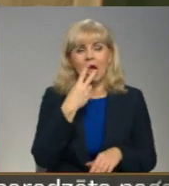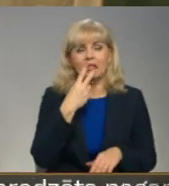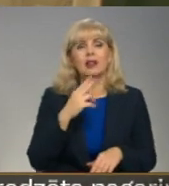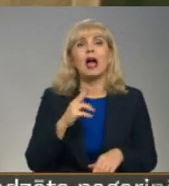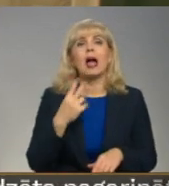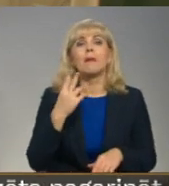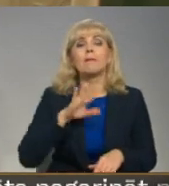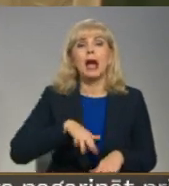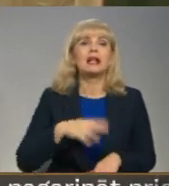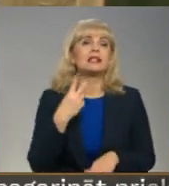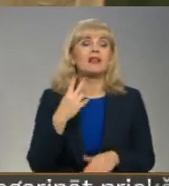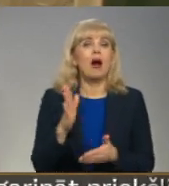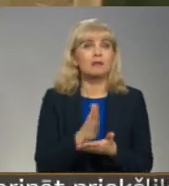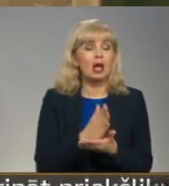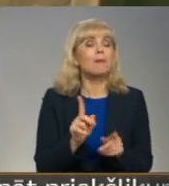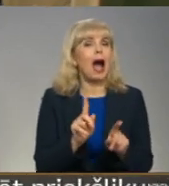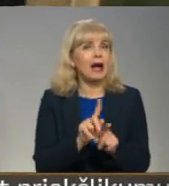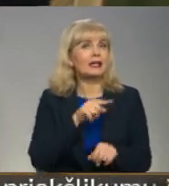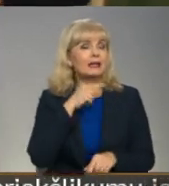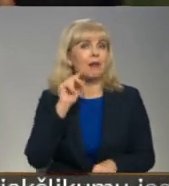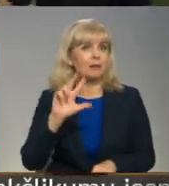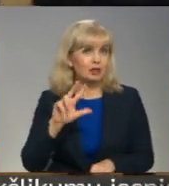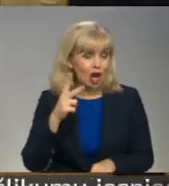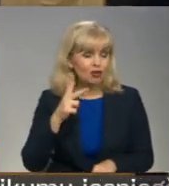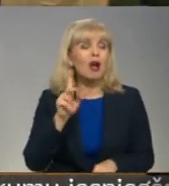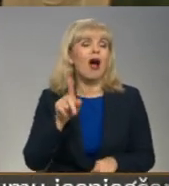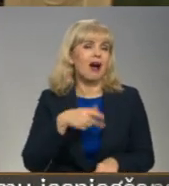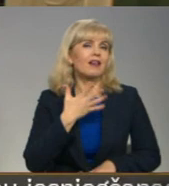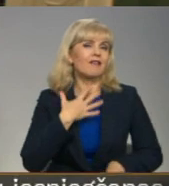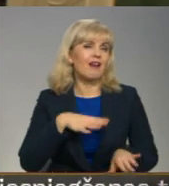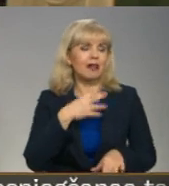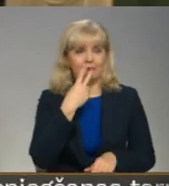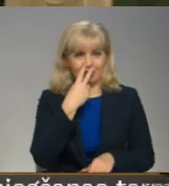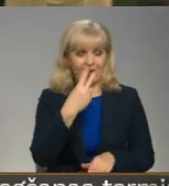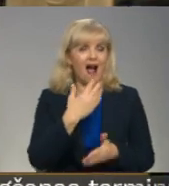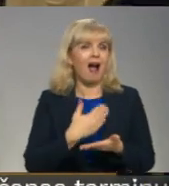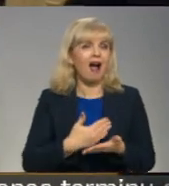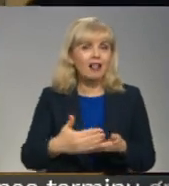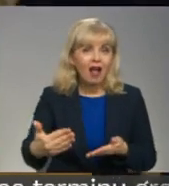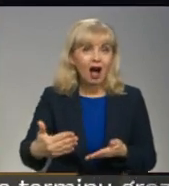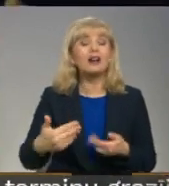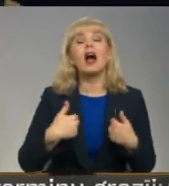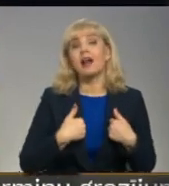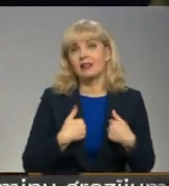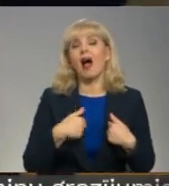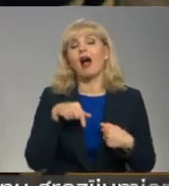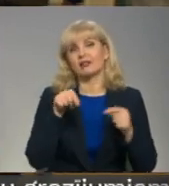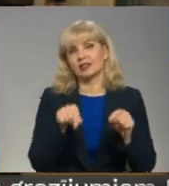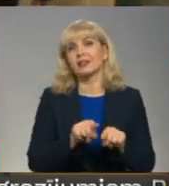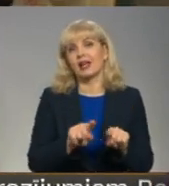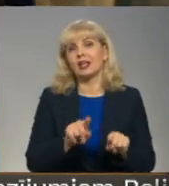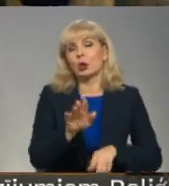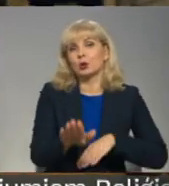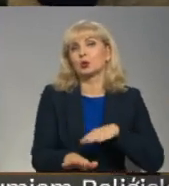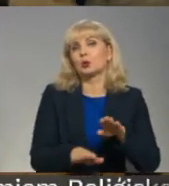trešo. Es domāju, ka būs vēlme redzēt arī tālāk. Es katrā gadījumā domāju, ka tas ir tas solis,